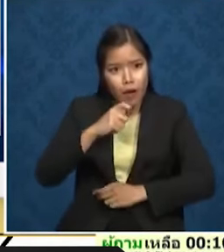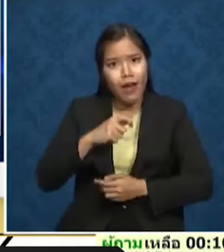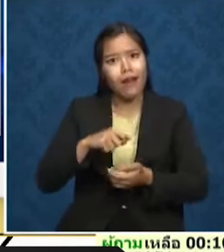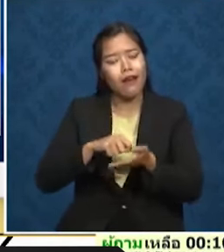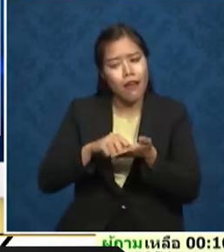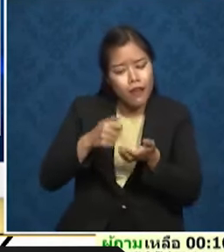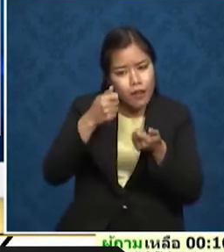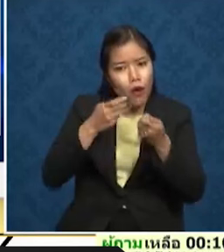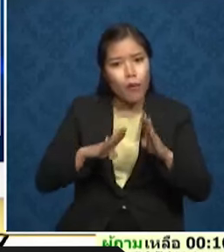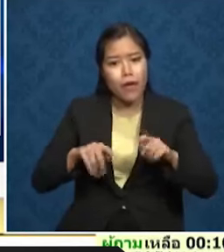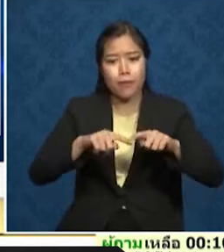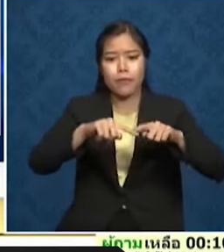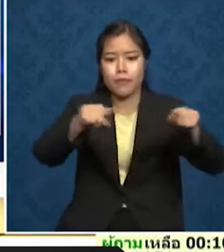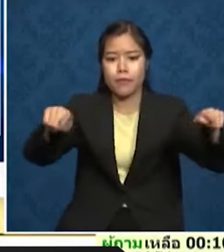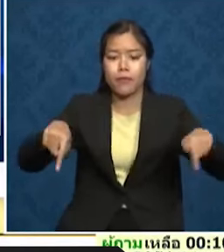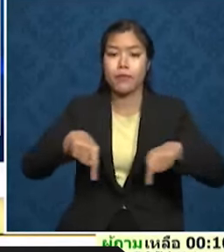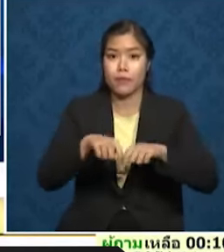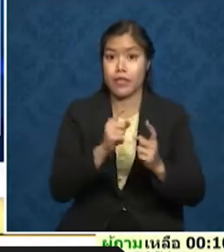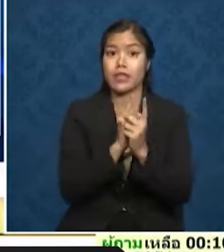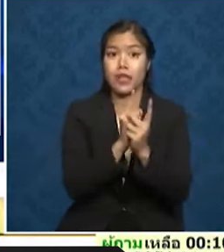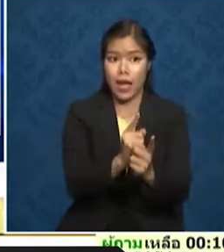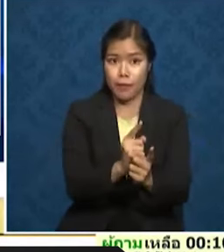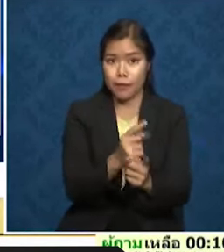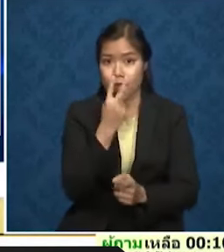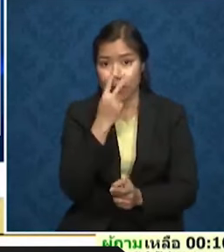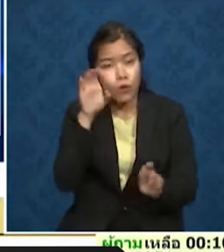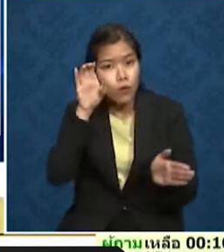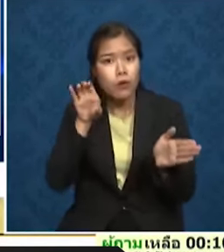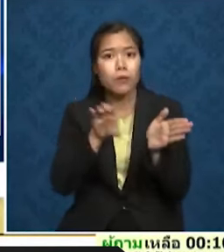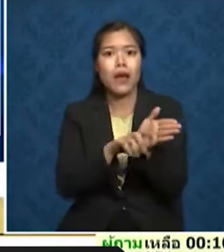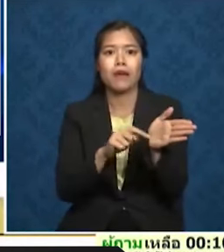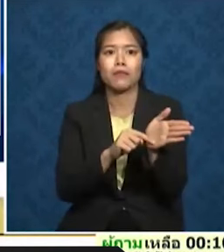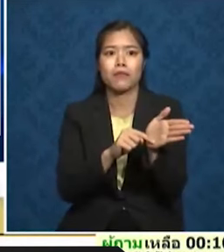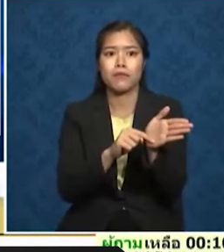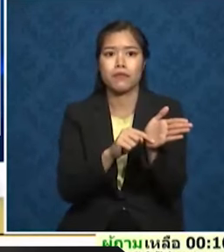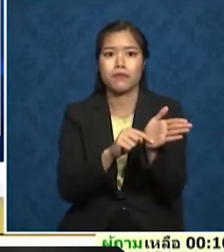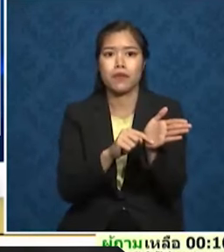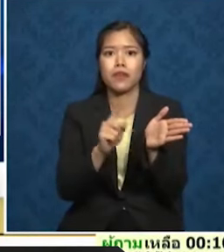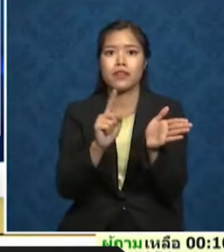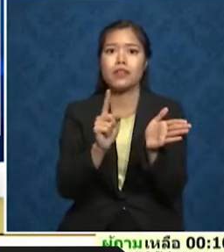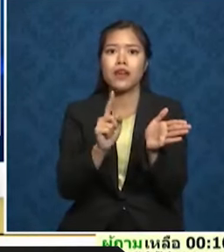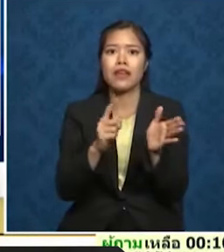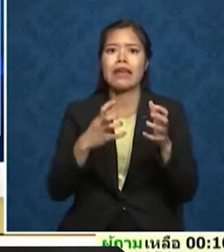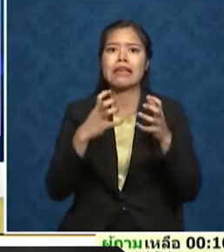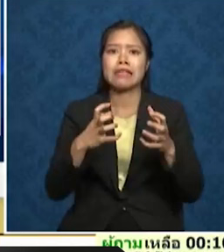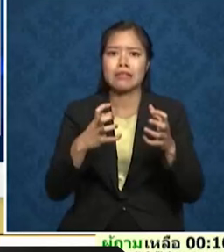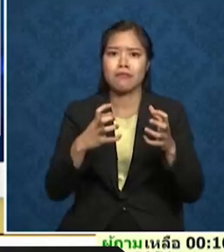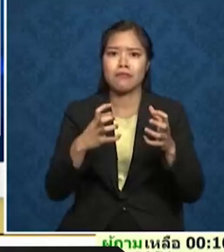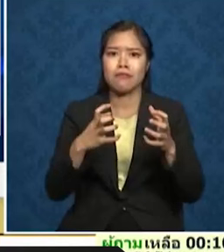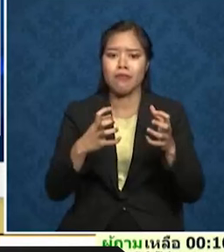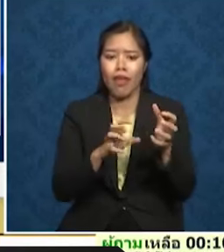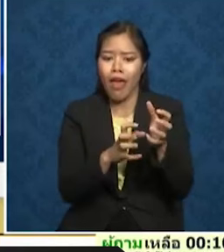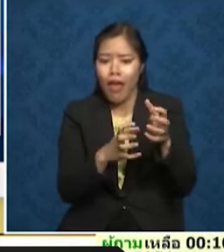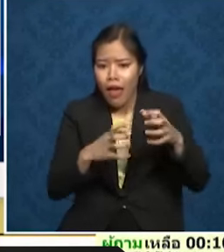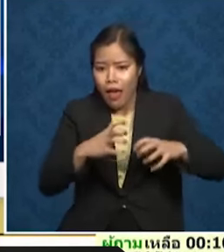ที่เช่นดังในภาพนะคะว่าสภาพภูมิประเทศก็เป็นสภาพที่หินแข็งจึงต้องป